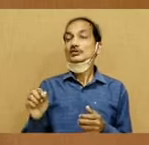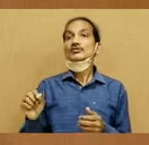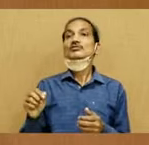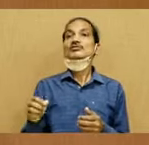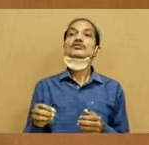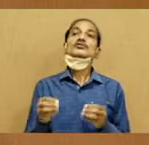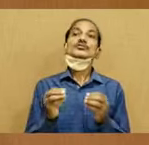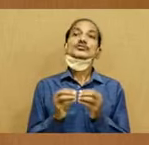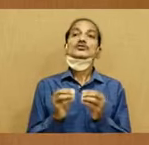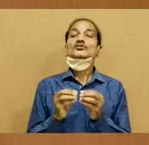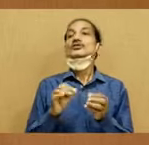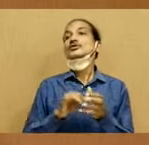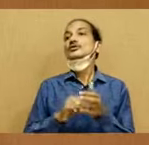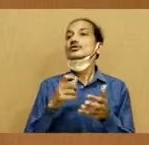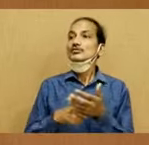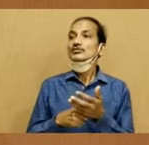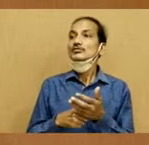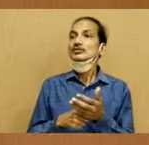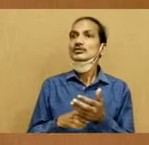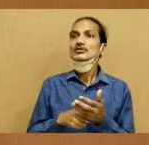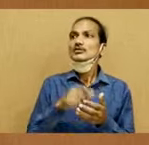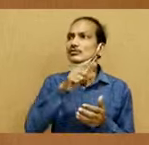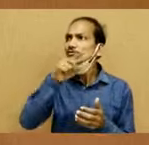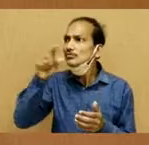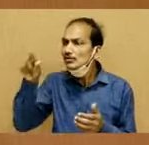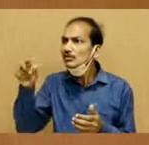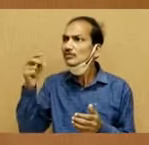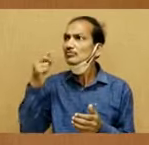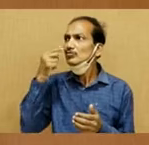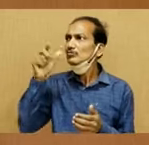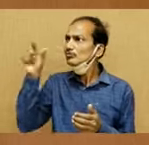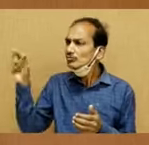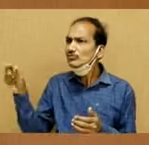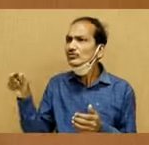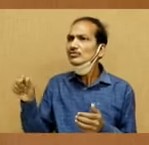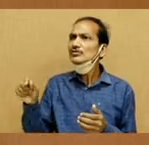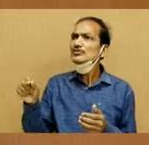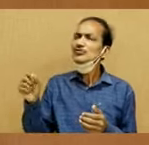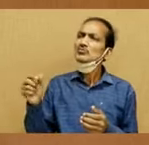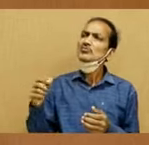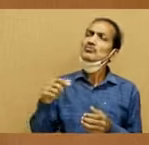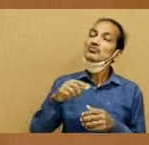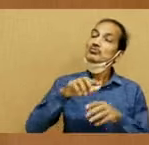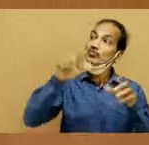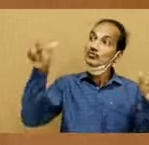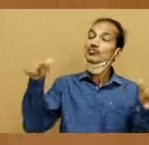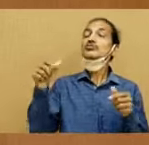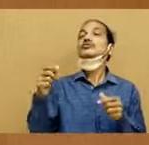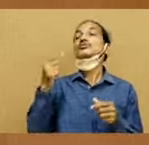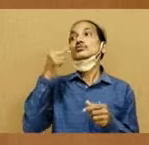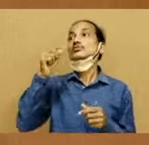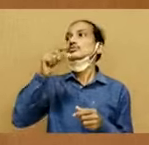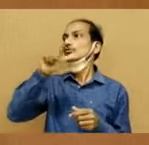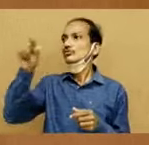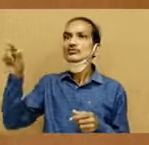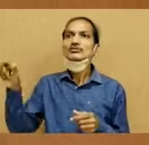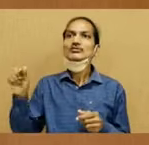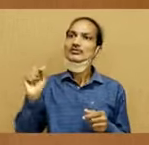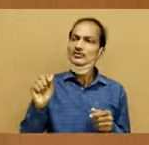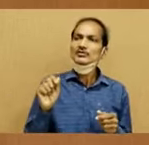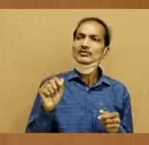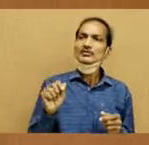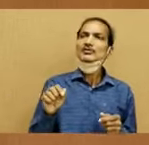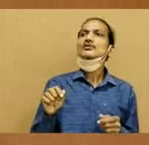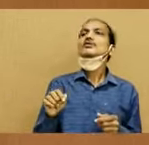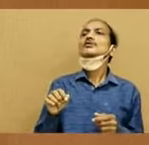ପଚାରୁଛନ୍ତି, ବହୁତ ଲୋକ ଆମକୁ ମେସେଜ୍ ମଧ୍ୟ କରୁଛନ୍ତି, ସେଇଟା ମଧ୍ୟ ବହୁତ ମୂଲ୍ୟବାନ ପ୍ରଶ୍ନ। ସେ କହୁଛନ୍ତି, ଶ୍ରୀଯୁକ୍ତ ପାଇକରାୟ